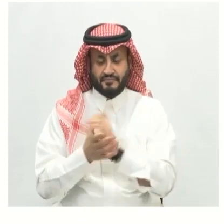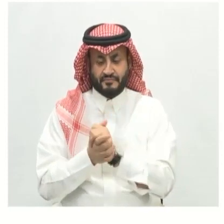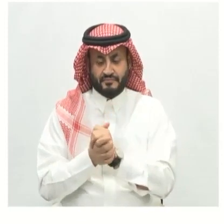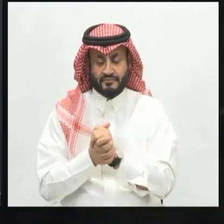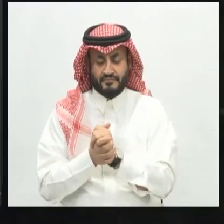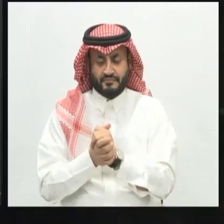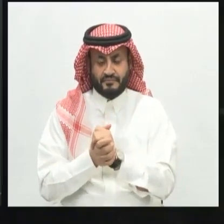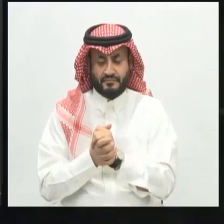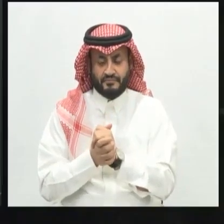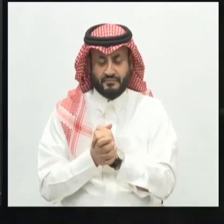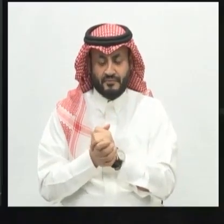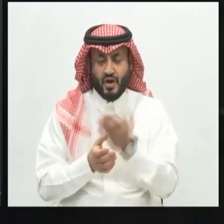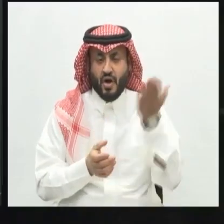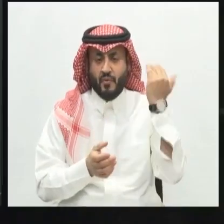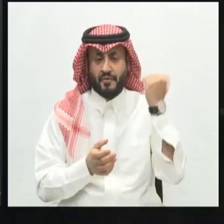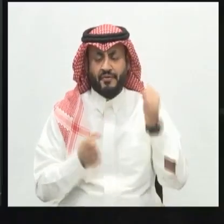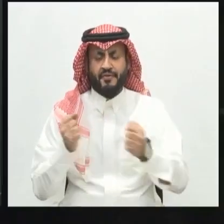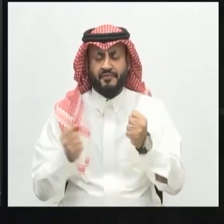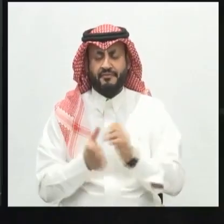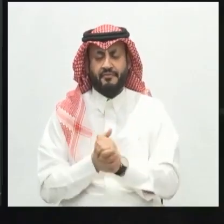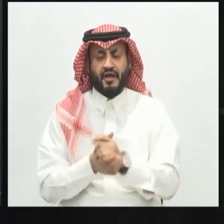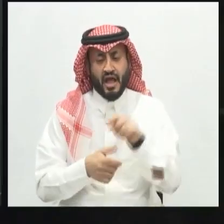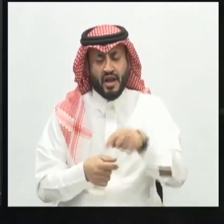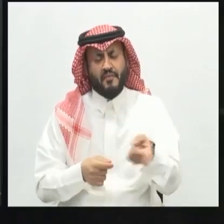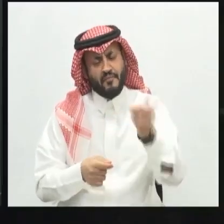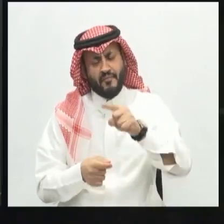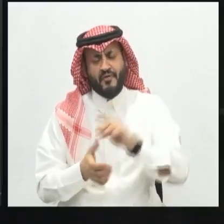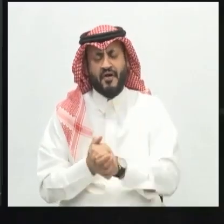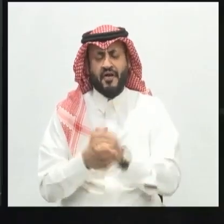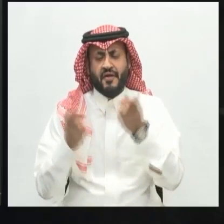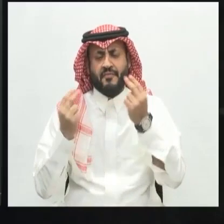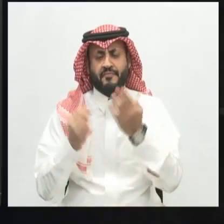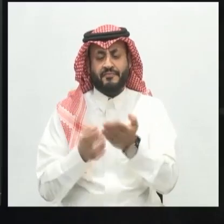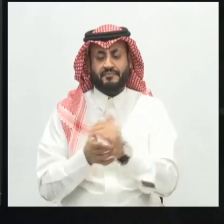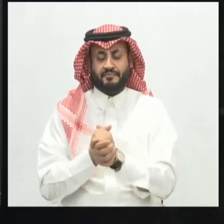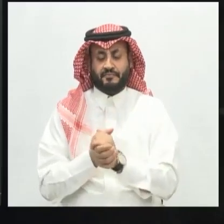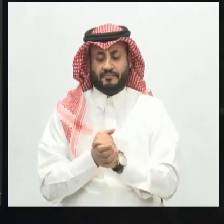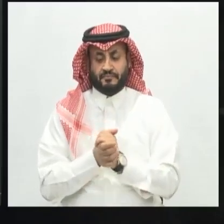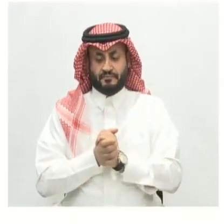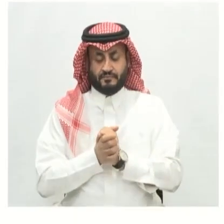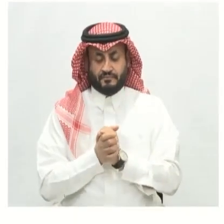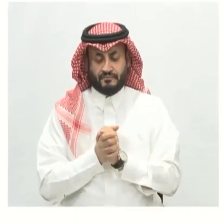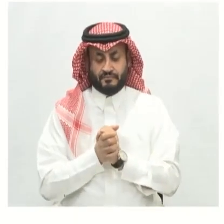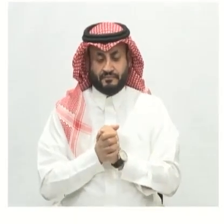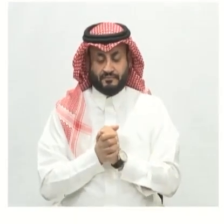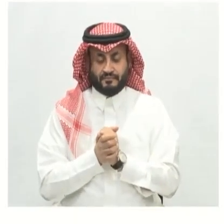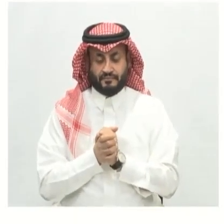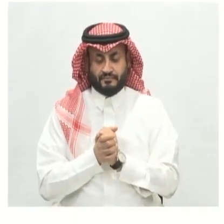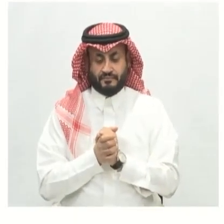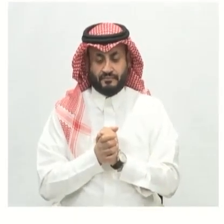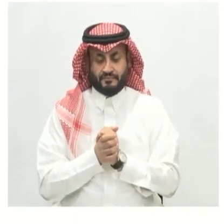حققنا بعض الاهداف في درسنا السابق نكمل تحقيق الاهداف في درسنا لهذا اليوم اهداف